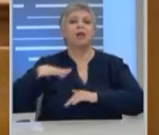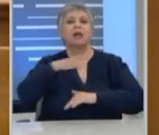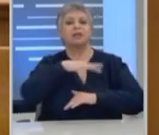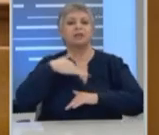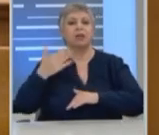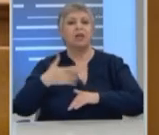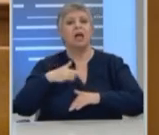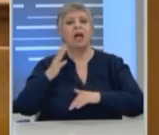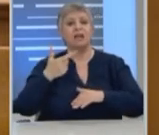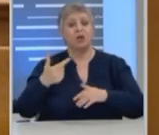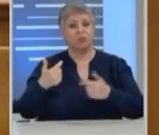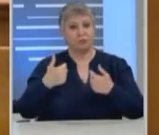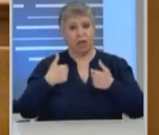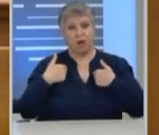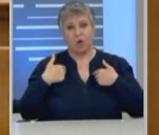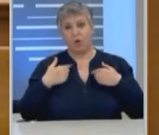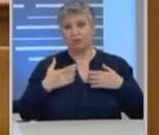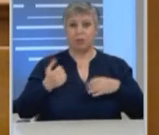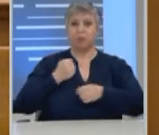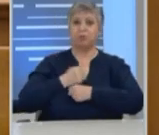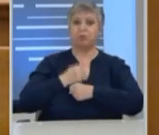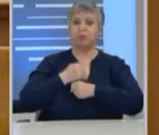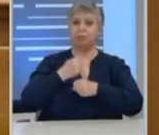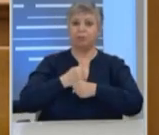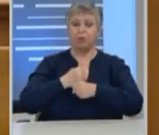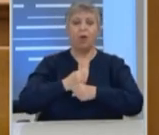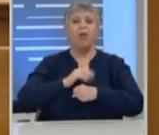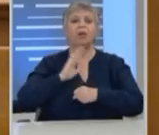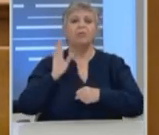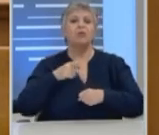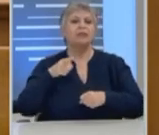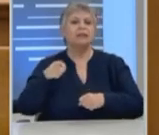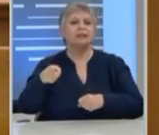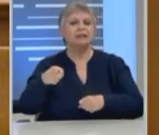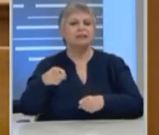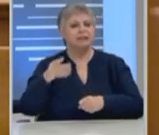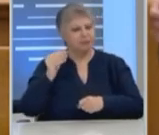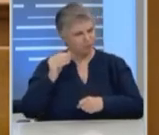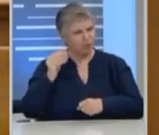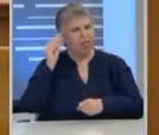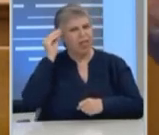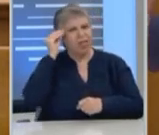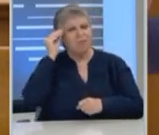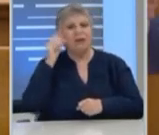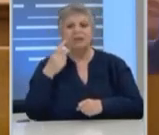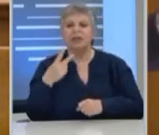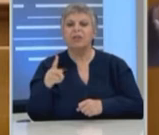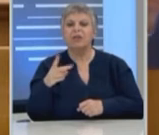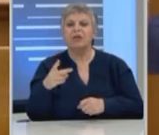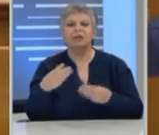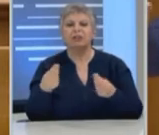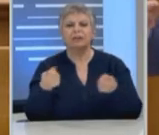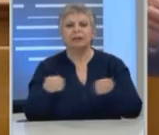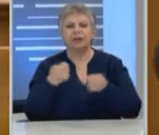Μάλλον θυμάστε τα δικά σας τότε που ήσασταν εγκλωβισμένοι και δεν μπορούσατε να πάρετε ανάσα. Ρωτήστε έναν πολίτη έξω στον δρόμο. Ρωτήστε